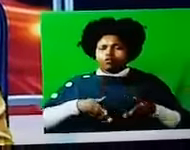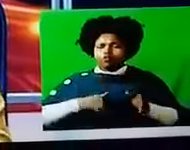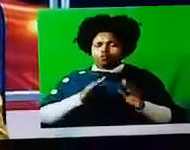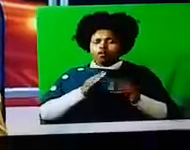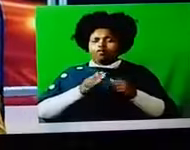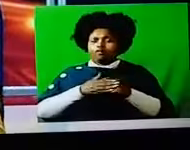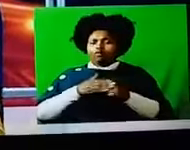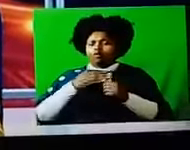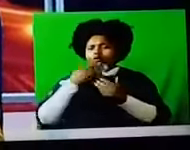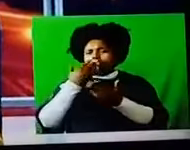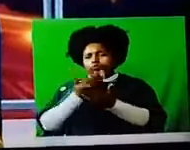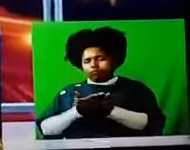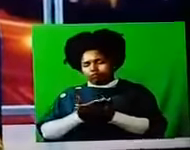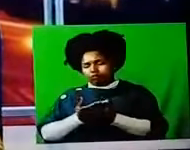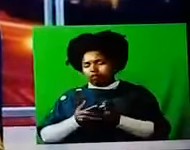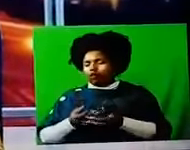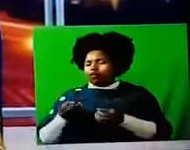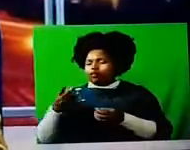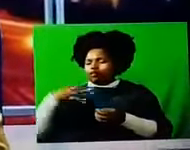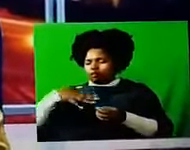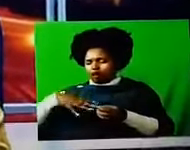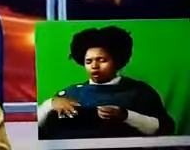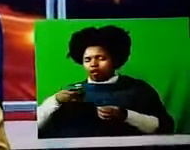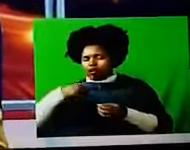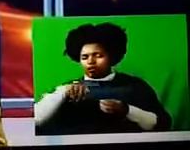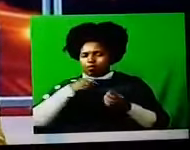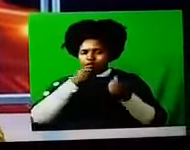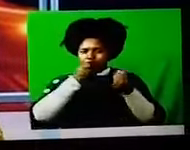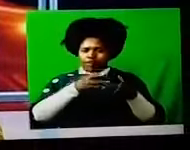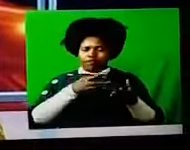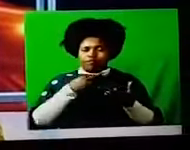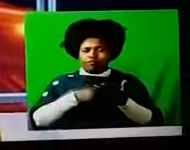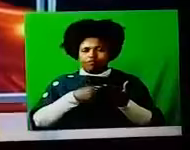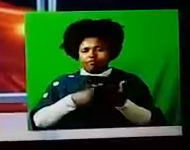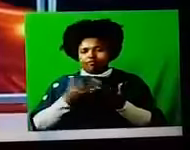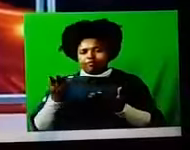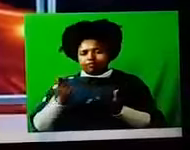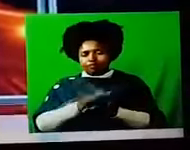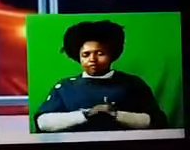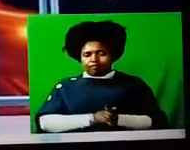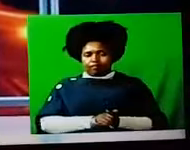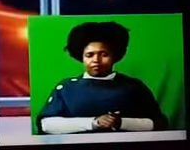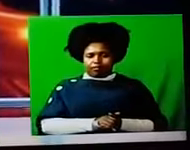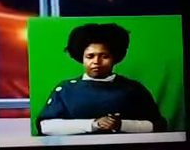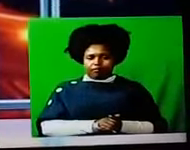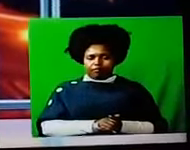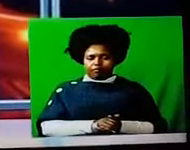Udene sithu kulane lesitako sithe udikhanza hamfihla mini usiphathele nangombiko